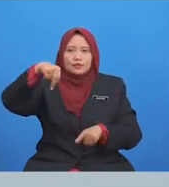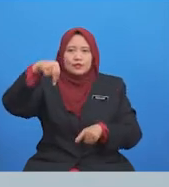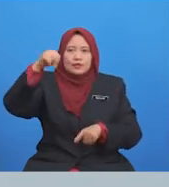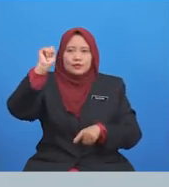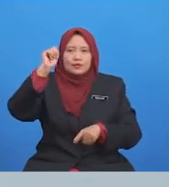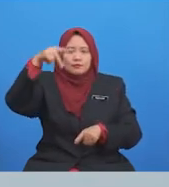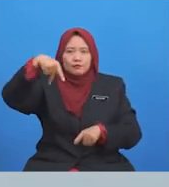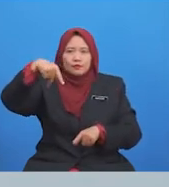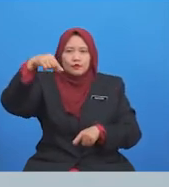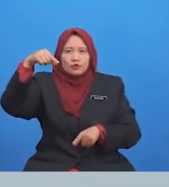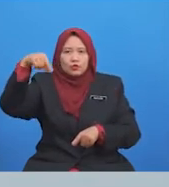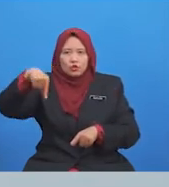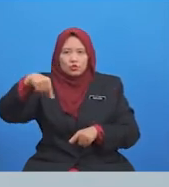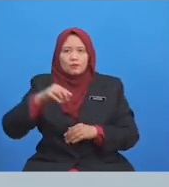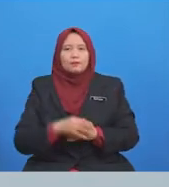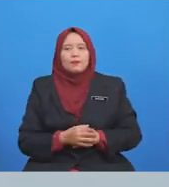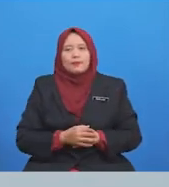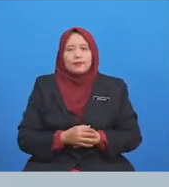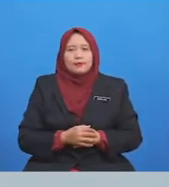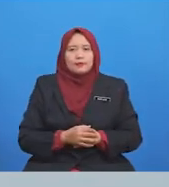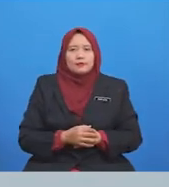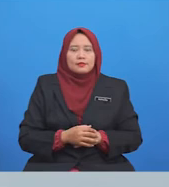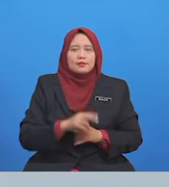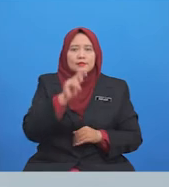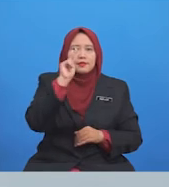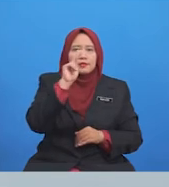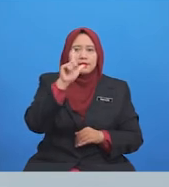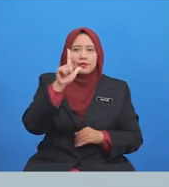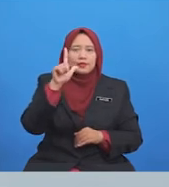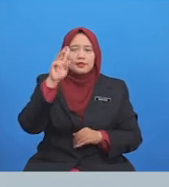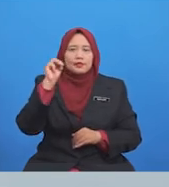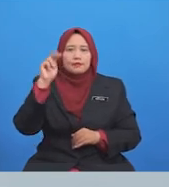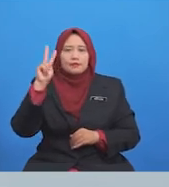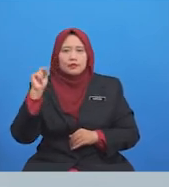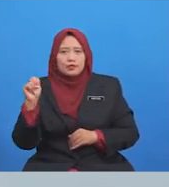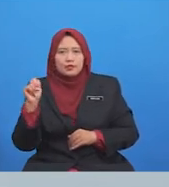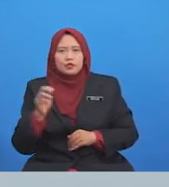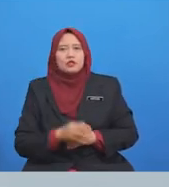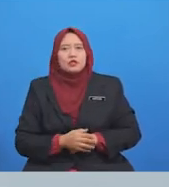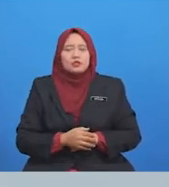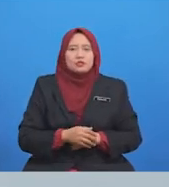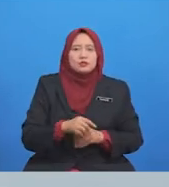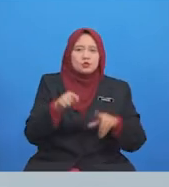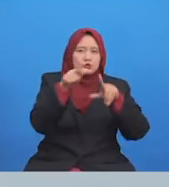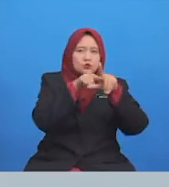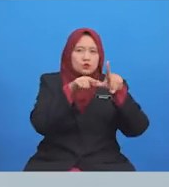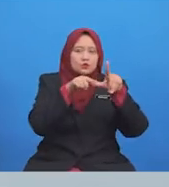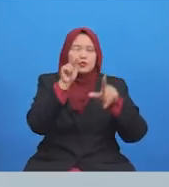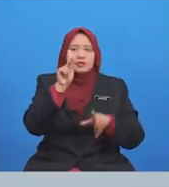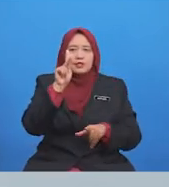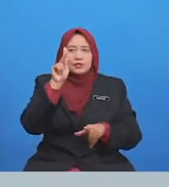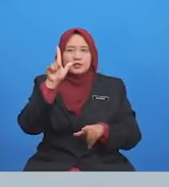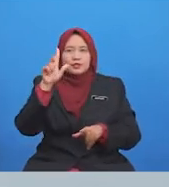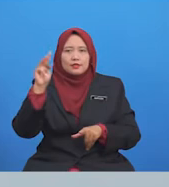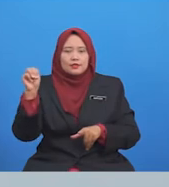sudut KLM bertentangan dengan sudut KNM dan sudut LKN bertentangan